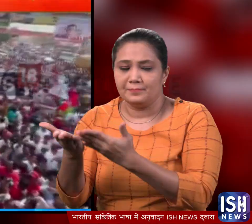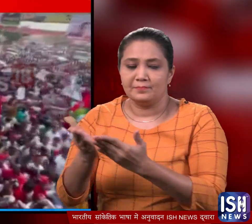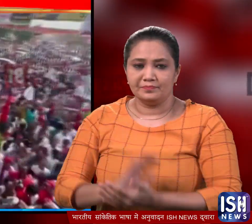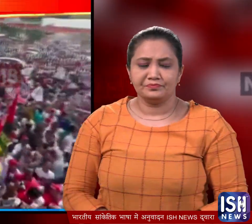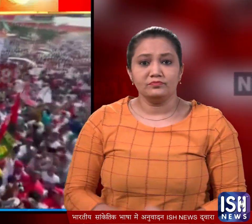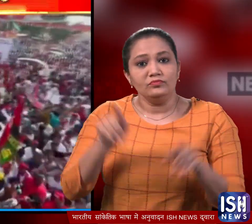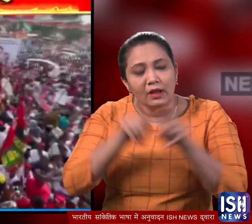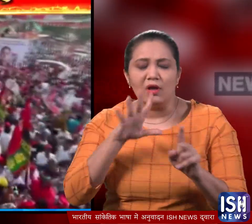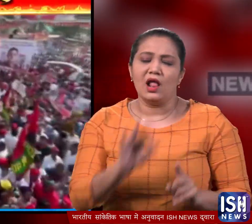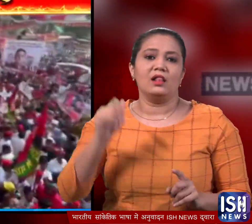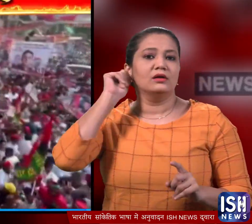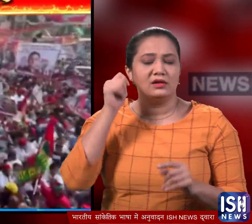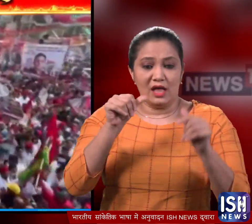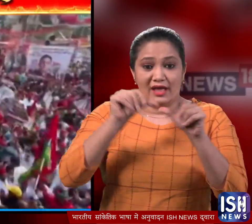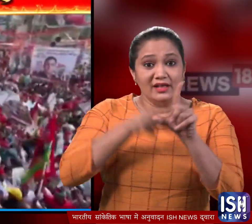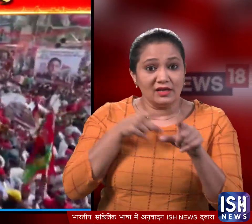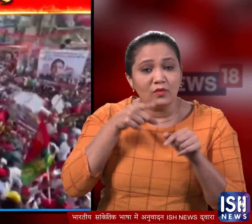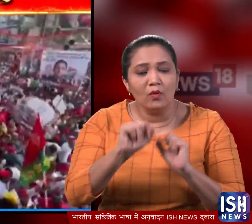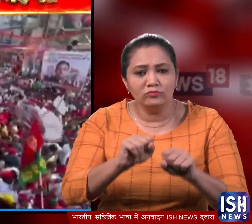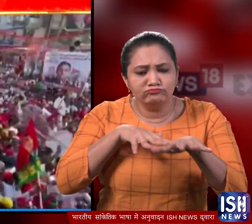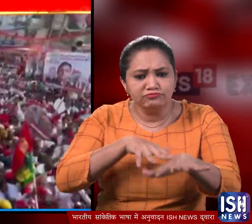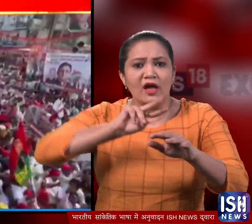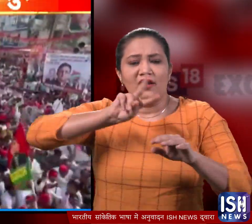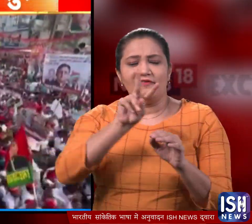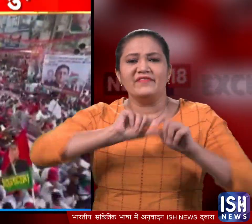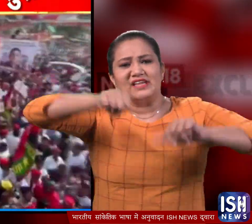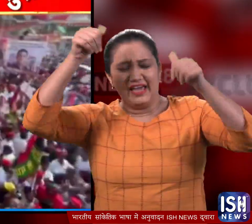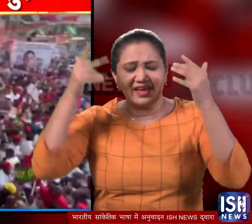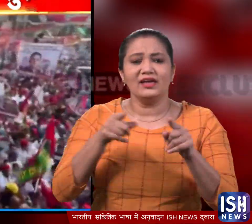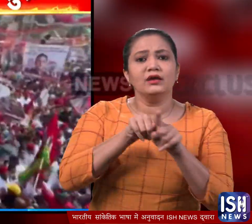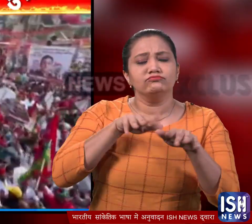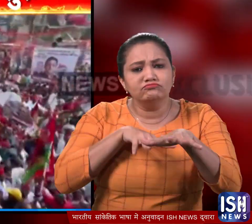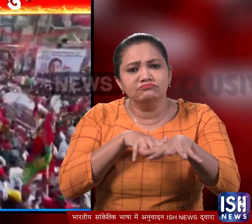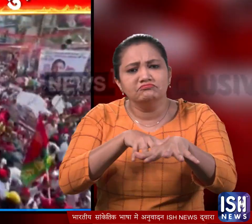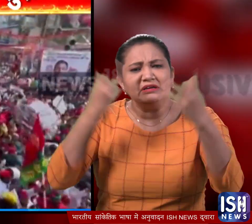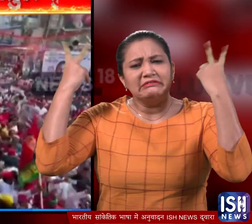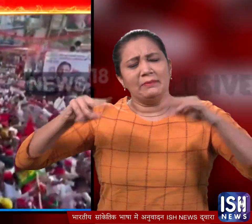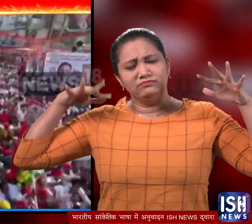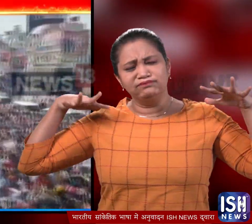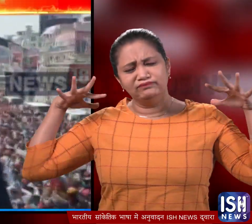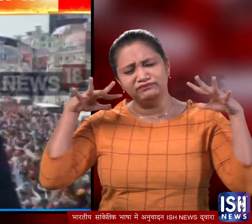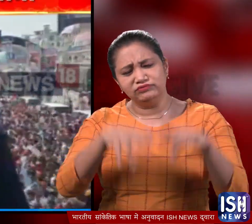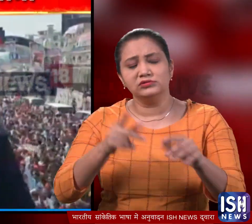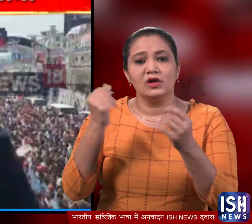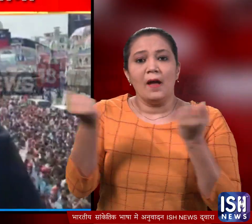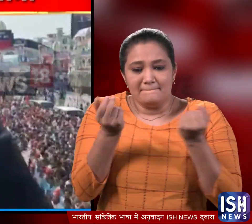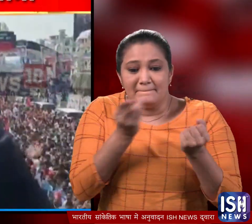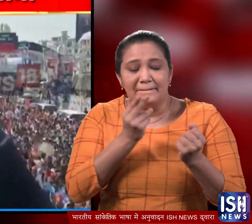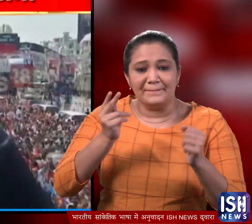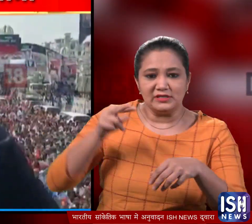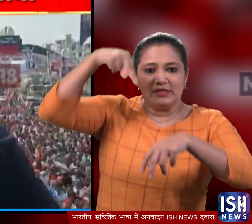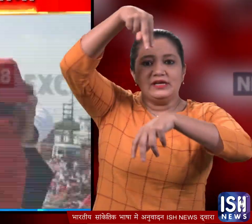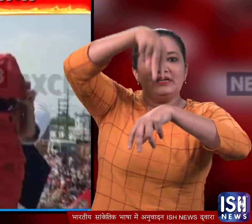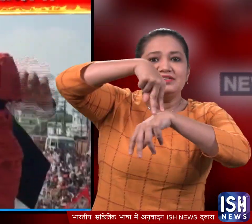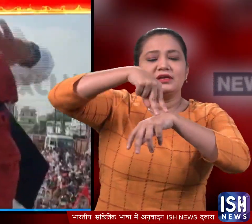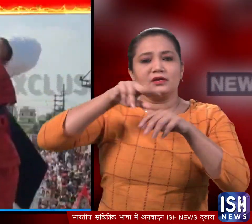रंग तो कानपुर में दिखा, जहां अखिलेश की विजय रथ यात्रा में लोगों का हुजूम उमड़ पड़ा। जबरदस्त भीड़ दिखी तो अखिलेश अपनी एयर कंडीशन बस की छत